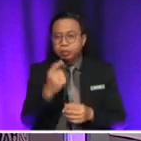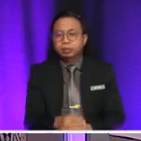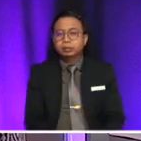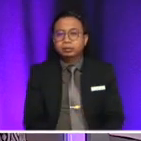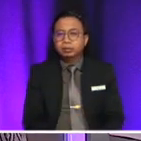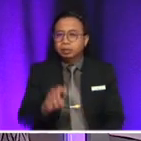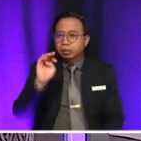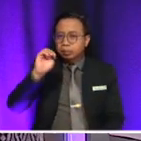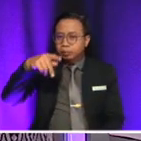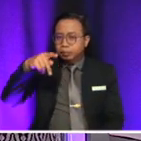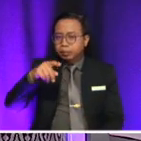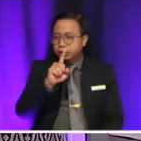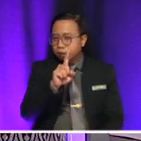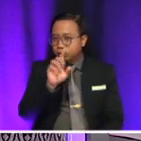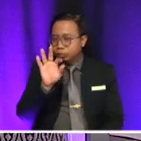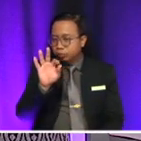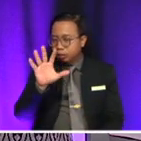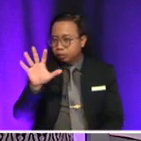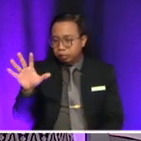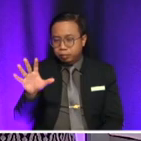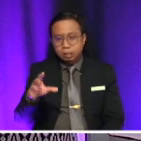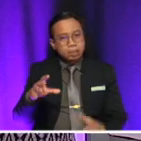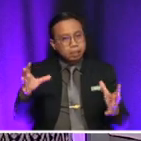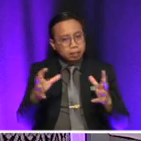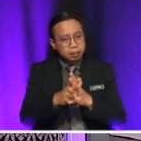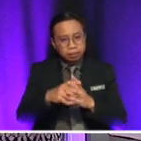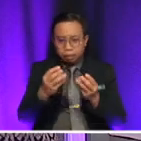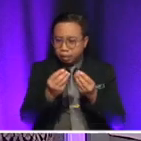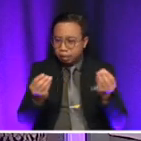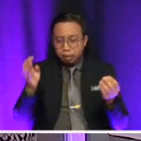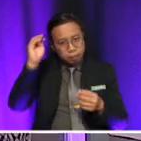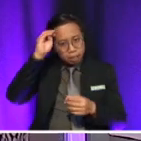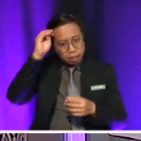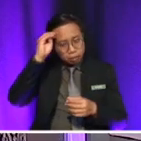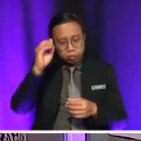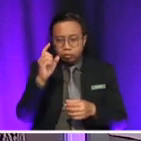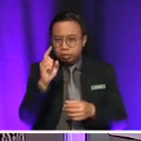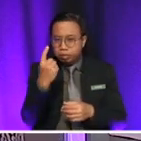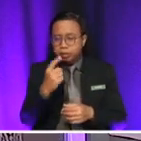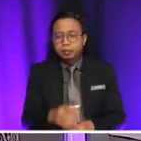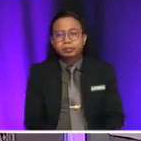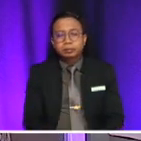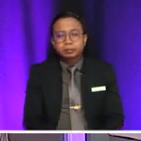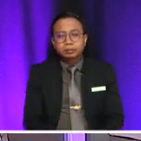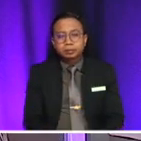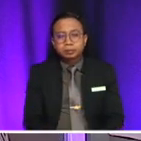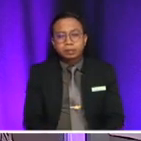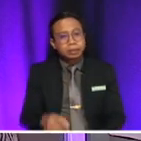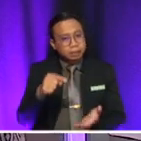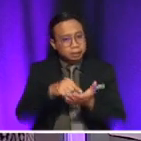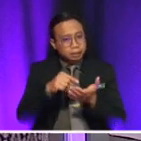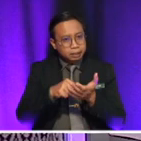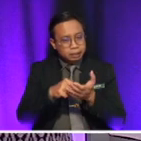MVP 1955 hanya melibatkan kawasan Tanah Melayu saha Aceh Oke ini antara